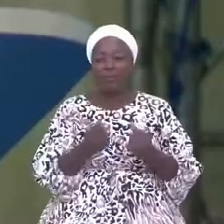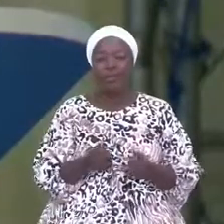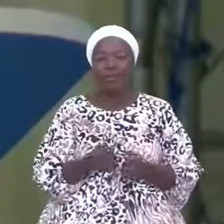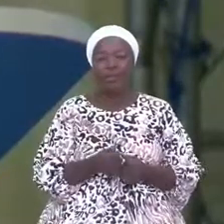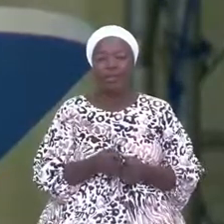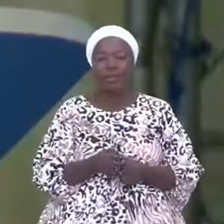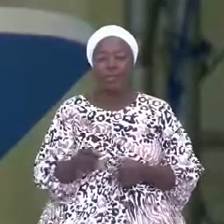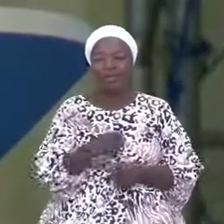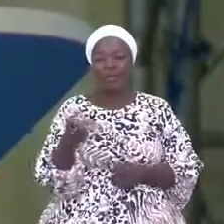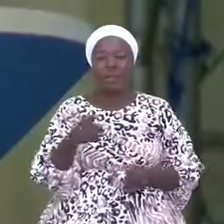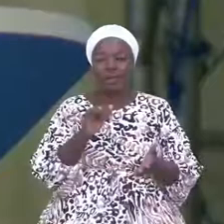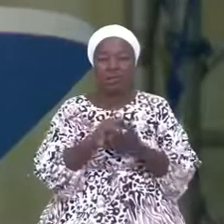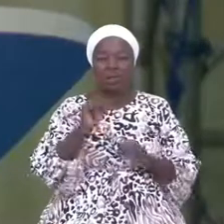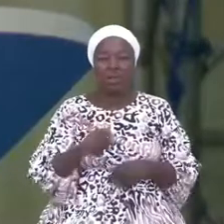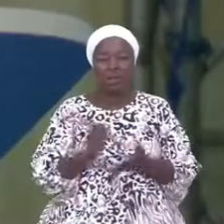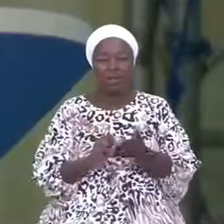Faites-le rapidement.